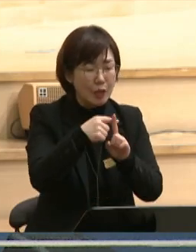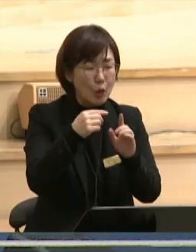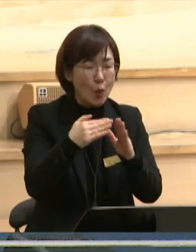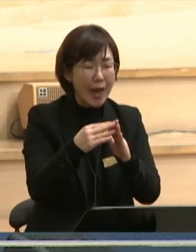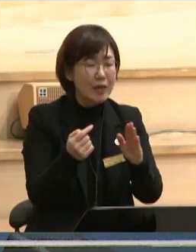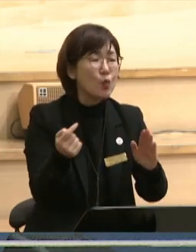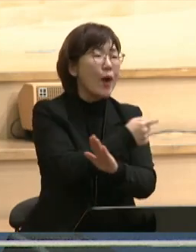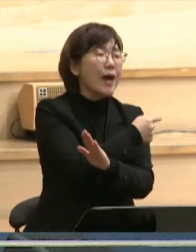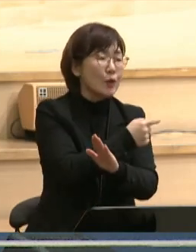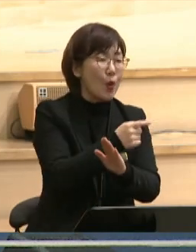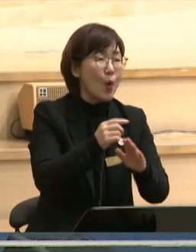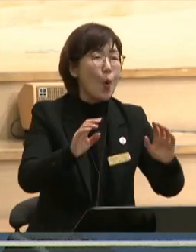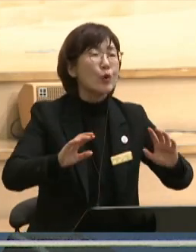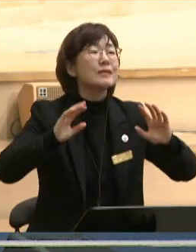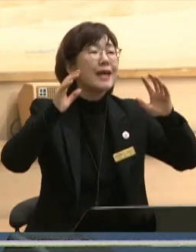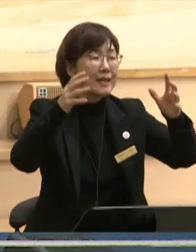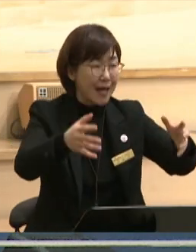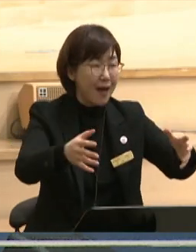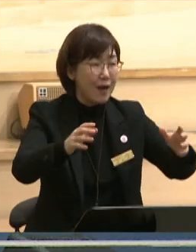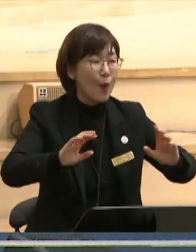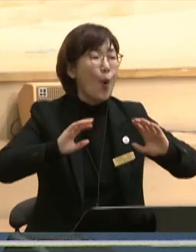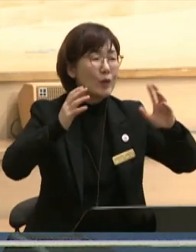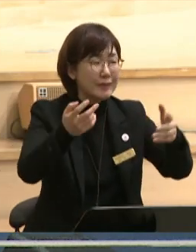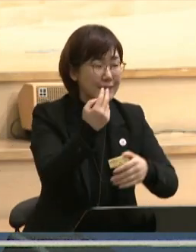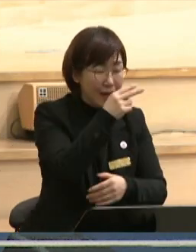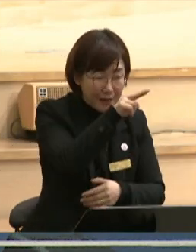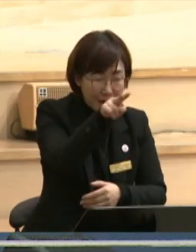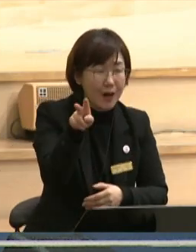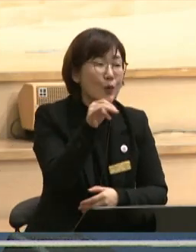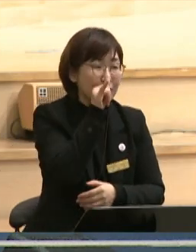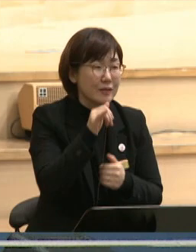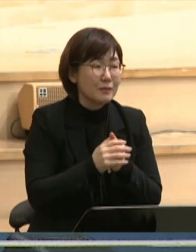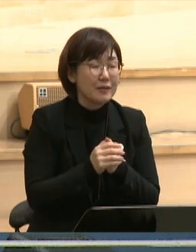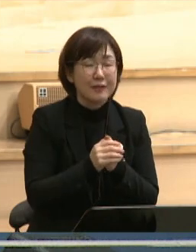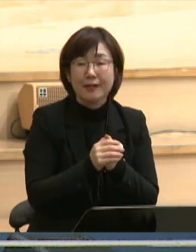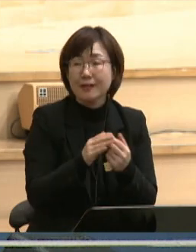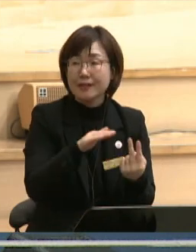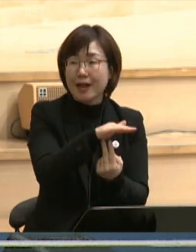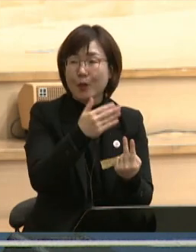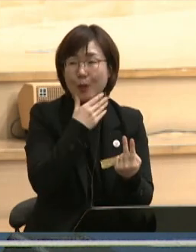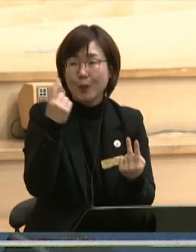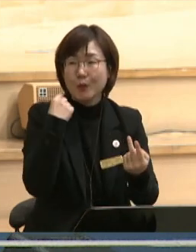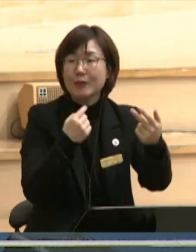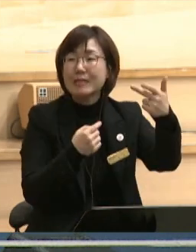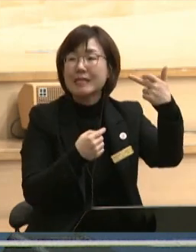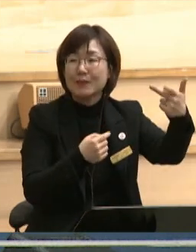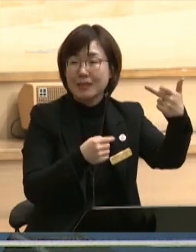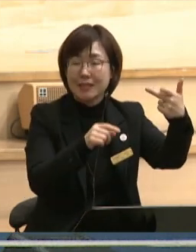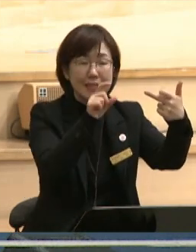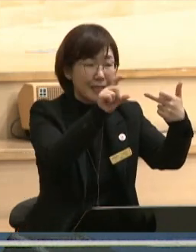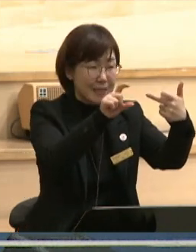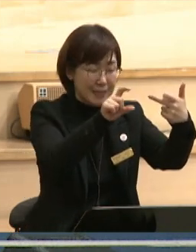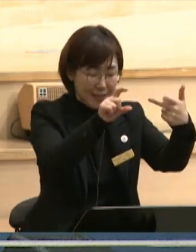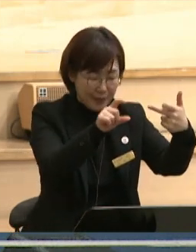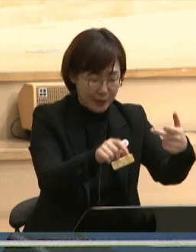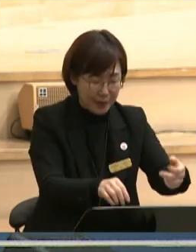향해 있습니다 오늘 본문 요한복음 17장을 한번 펼쳐 봅시다 17장 다시 성경 한번 펼쳐봐요